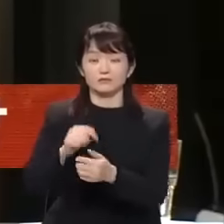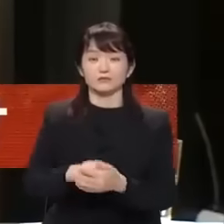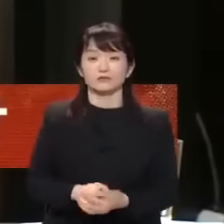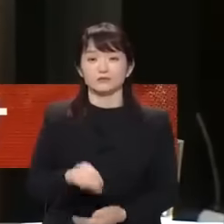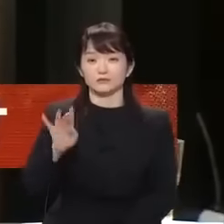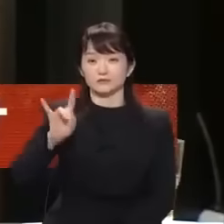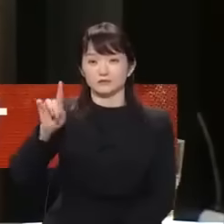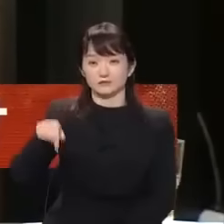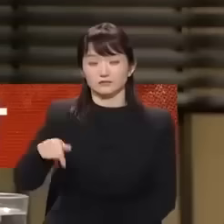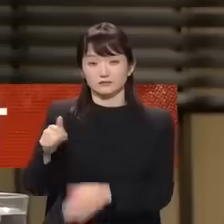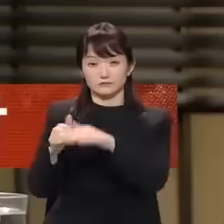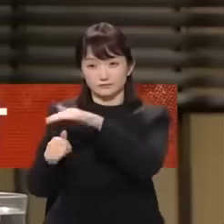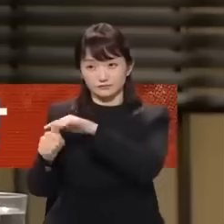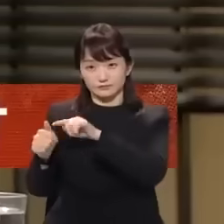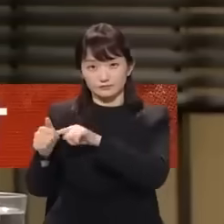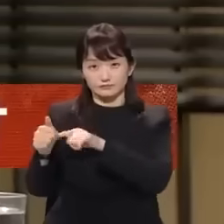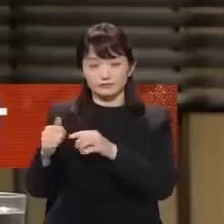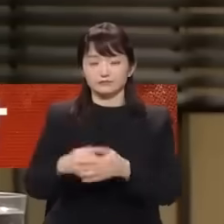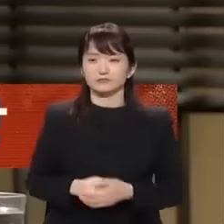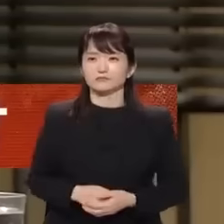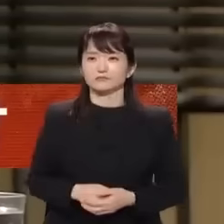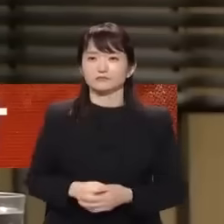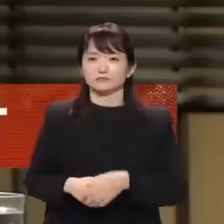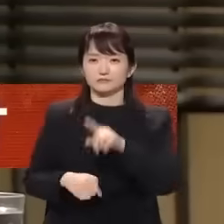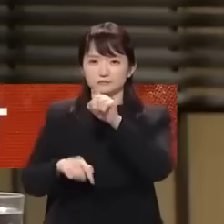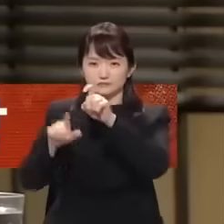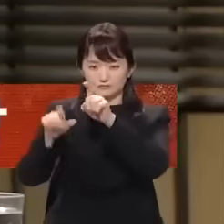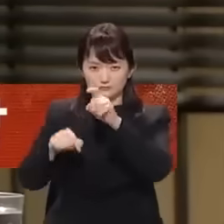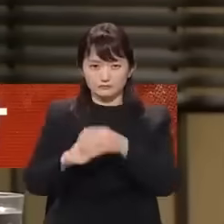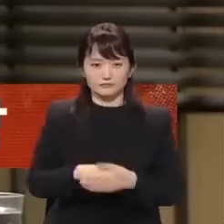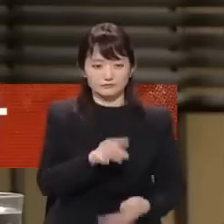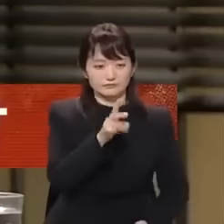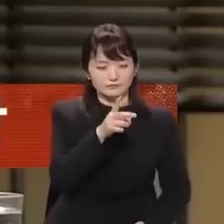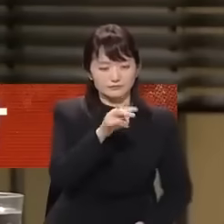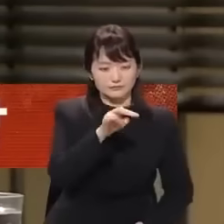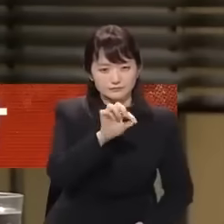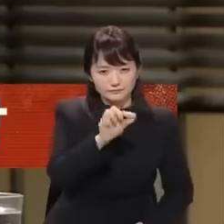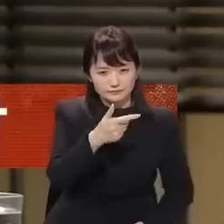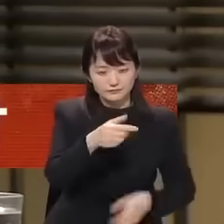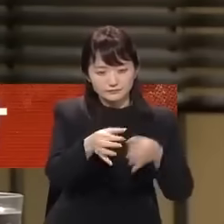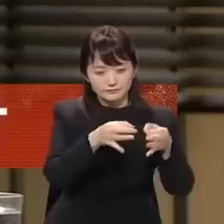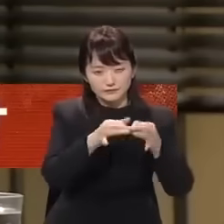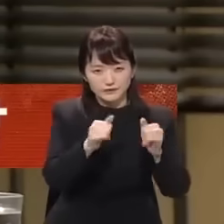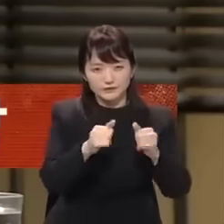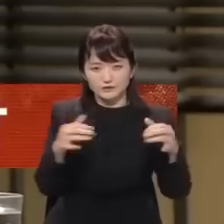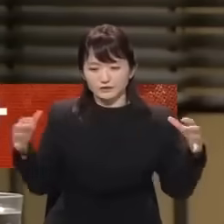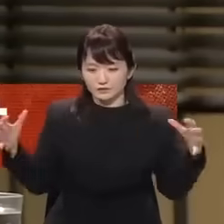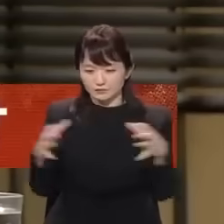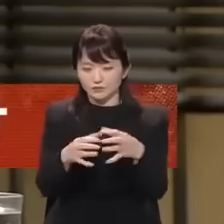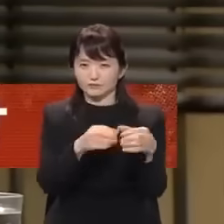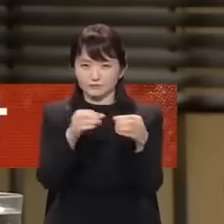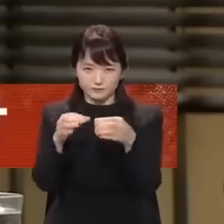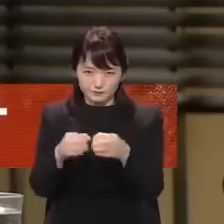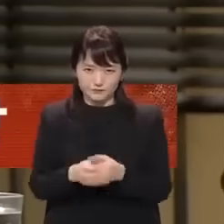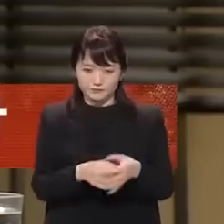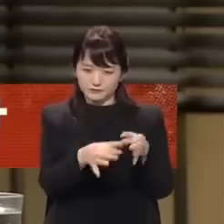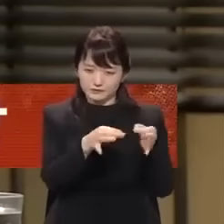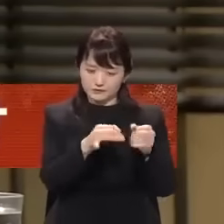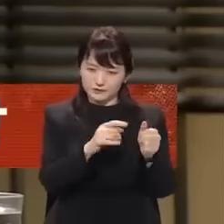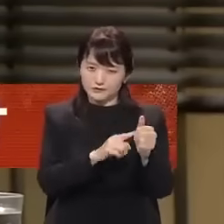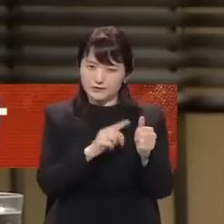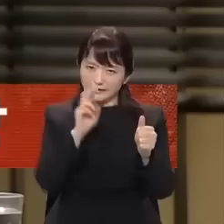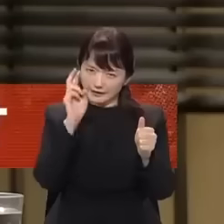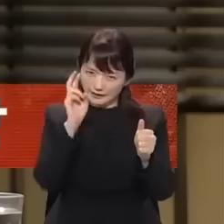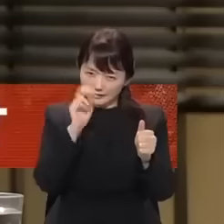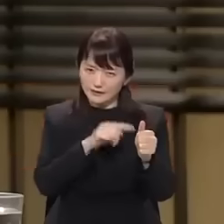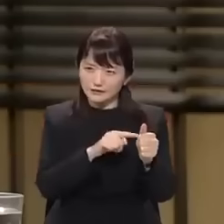백종원 대표가 지난 달에이 예산시장 상인들 간담 해자를 가져서 그까 상인으로 추정되는 예산 시장에